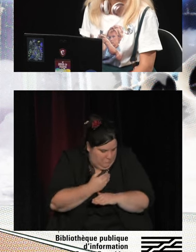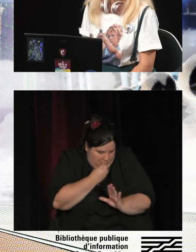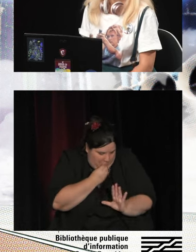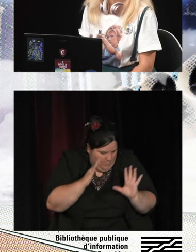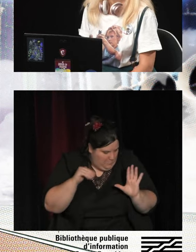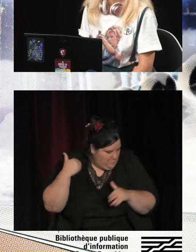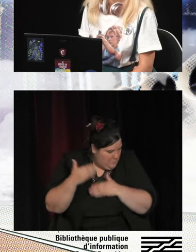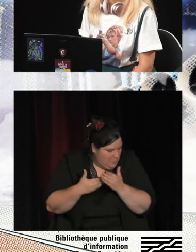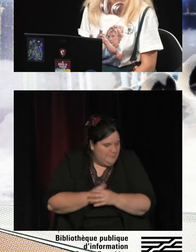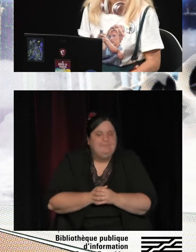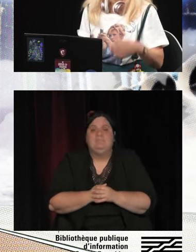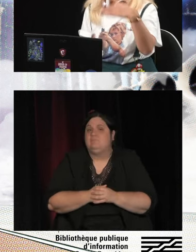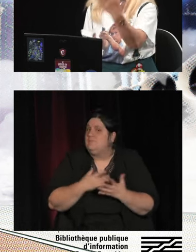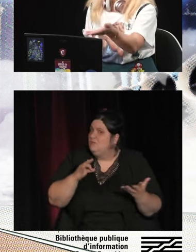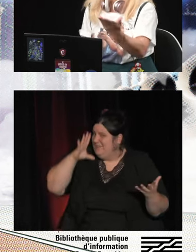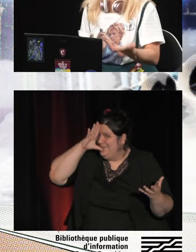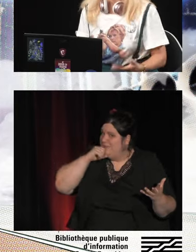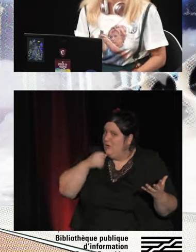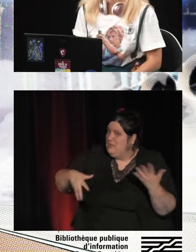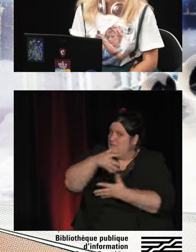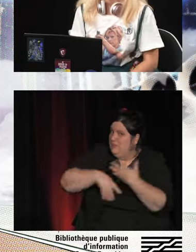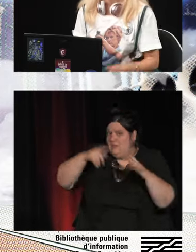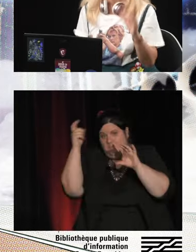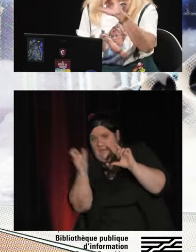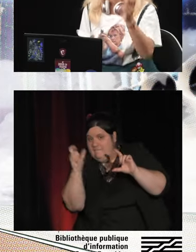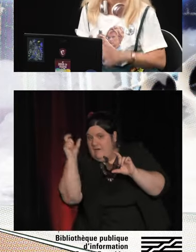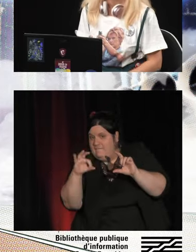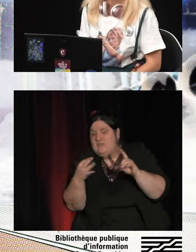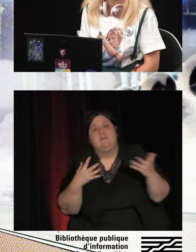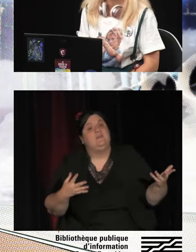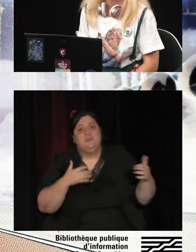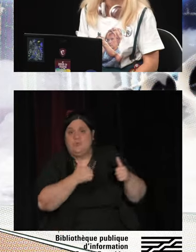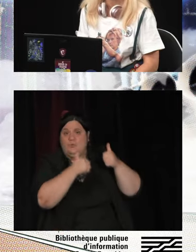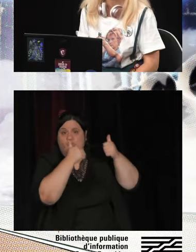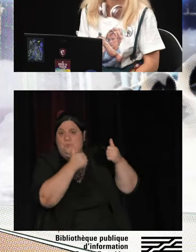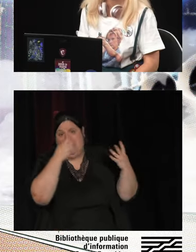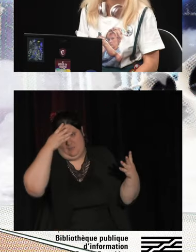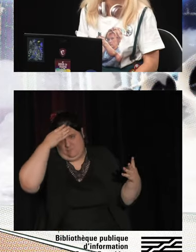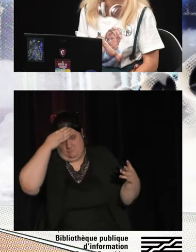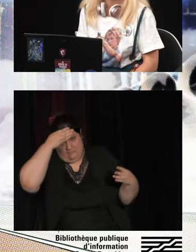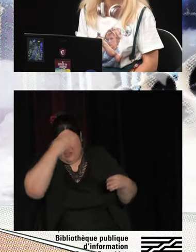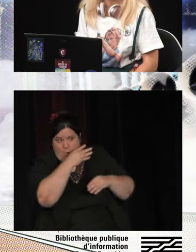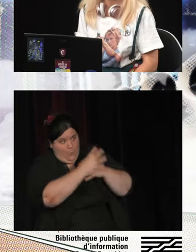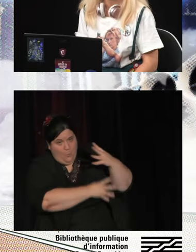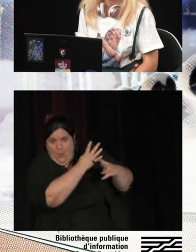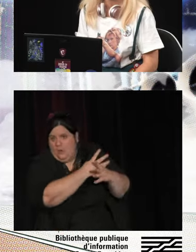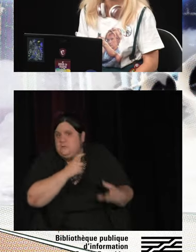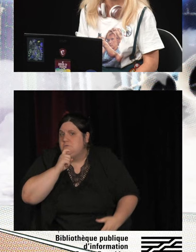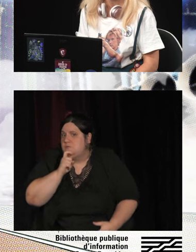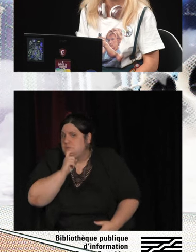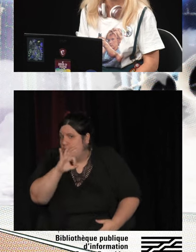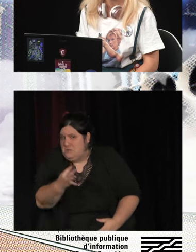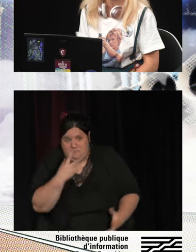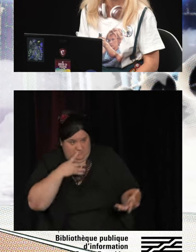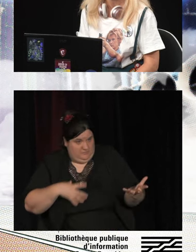Hop. Et alors oui, c'est aléatoire et donc comme vous l'avez vu, on n'a pas encore vu Super Mario World. Enfin, ça peut complètement passer de l'un à l'autre et ça se trouve, on verra Super